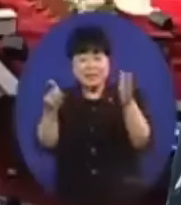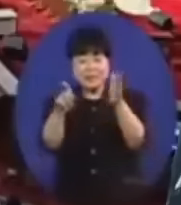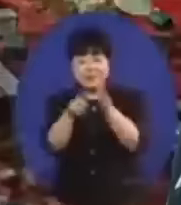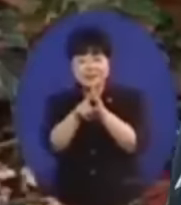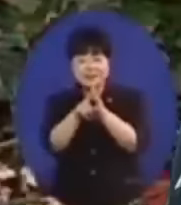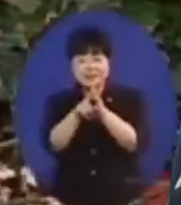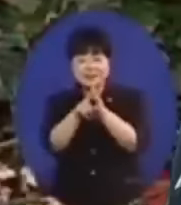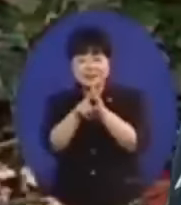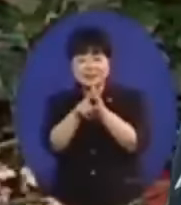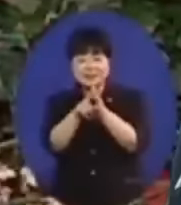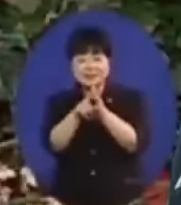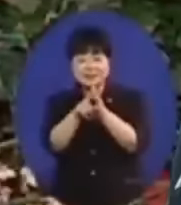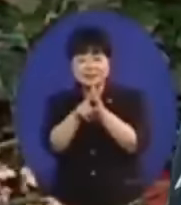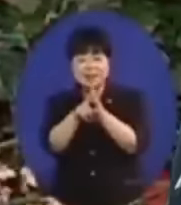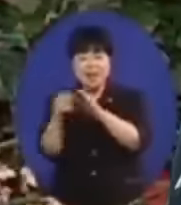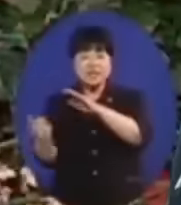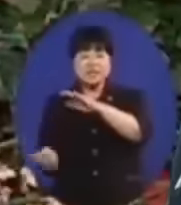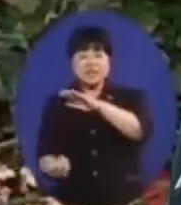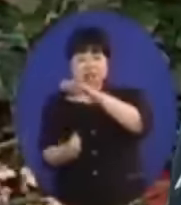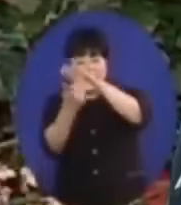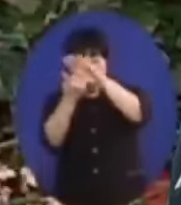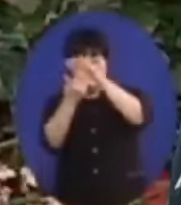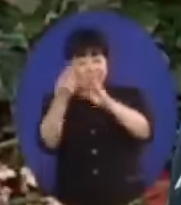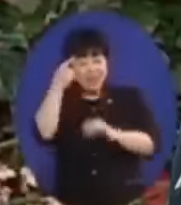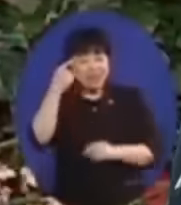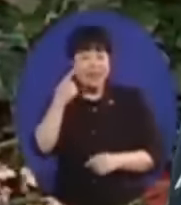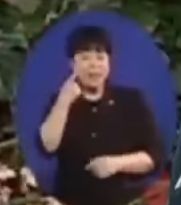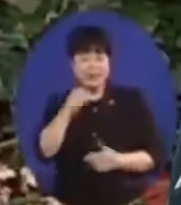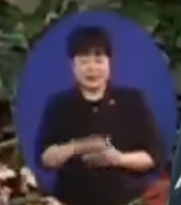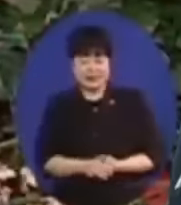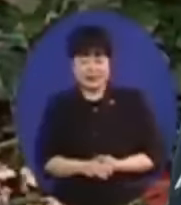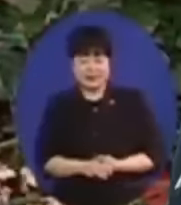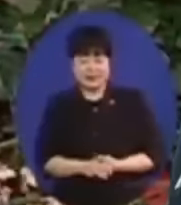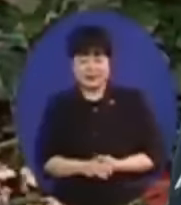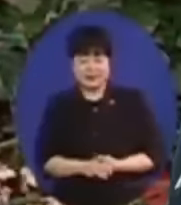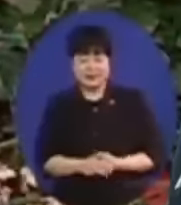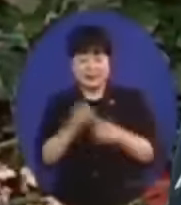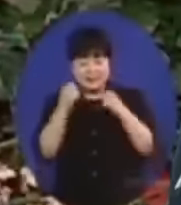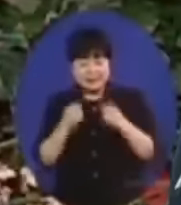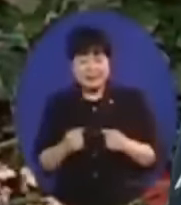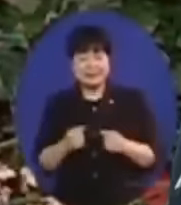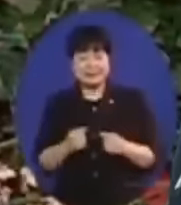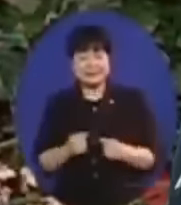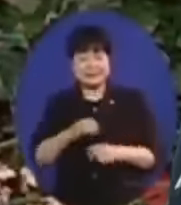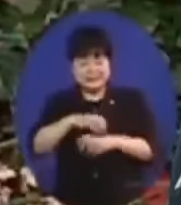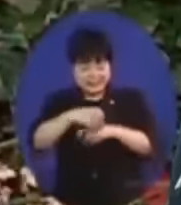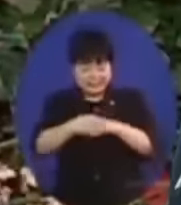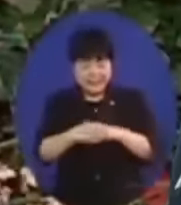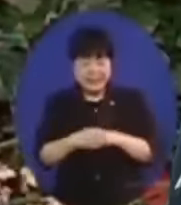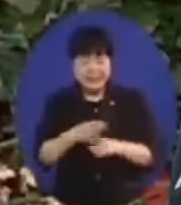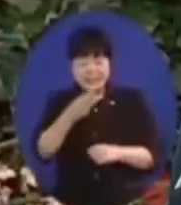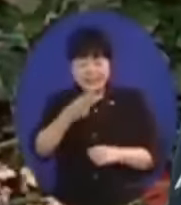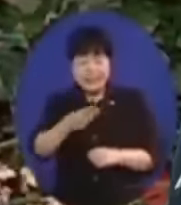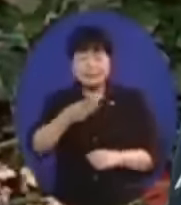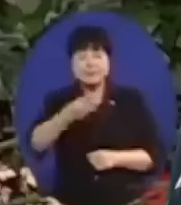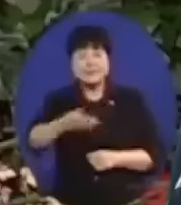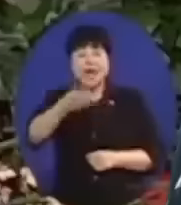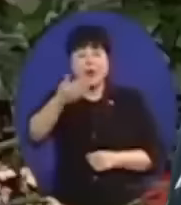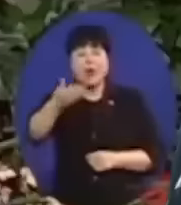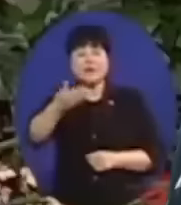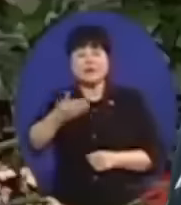믿음의 성취를 우리가 생각해 봐야 되는 것입니다. 여러분, 우리가 사는 이 세계는 3차원의 세계인 것입니다.